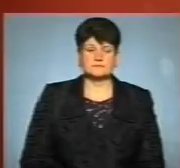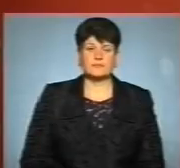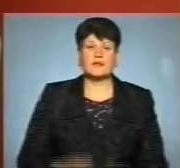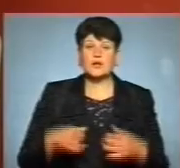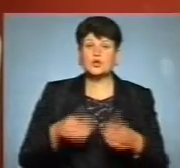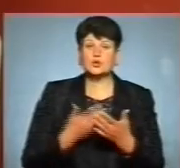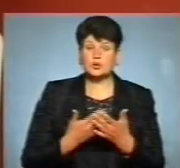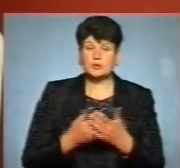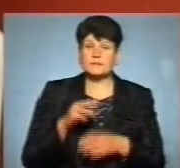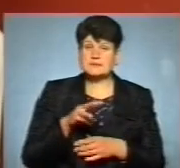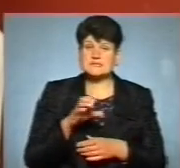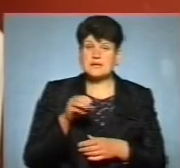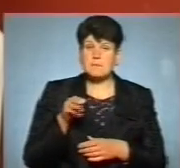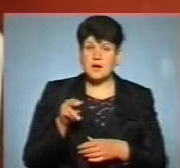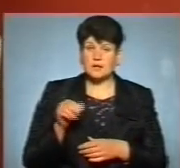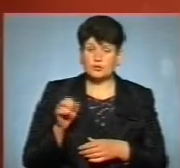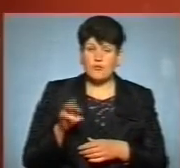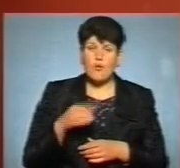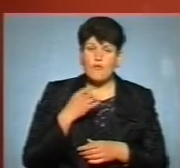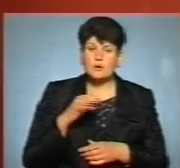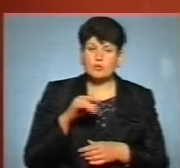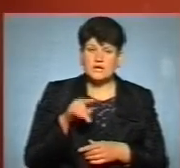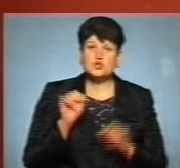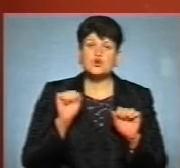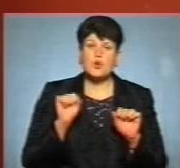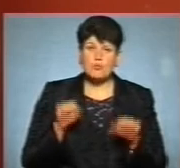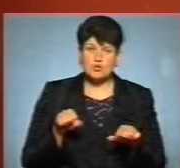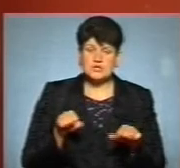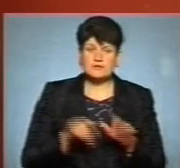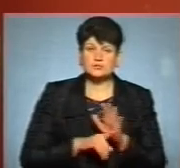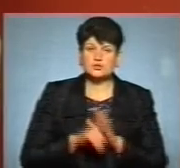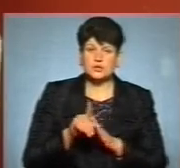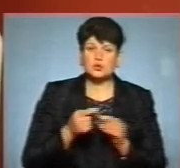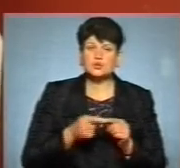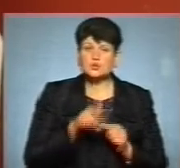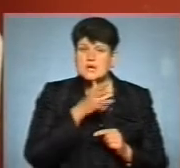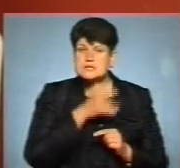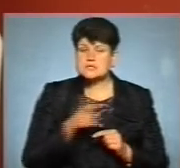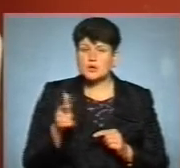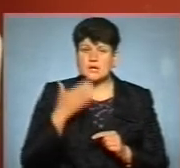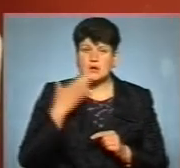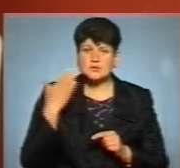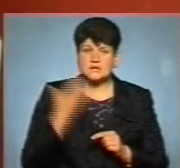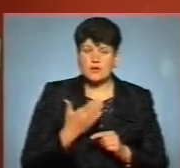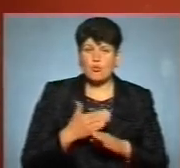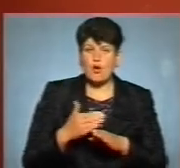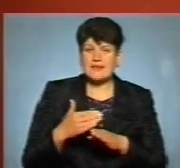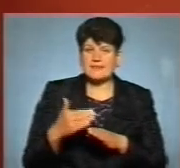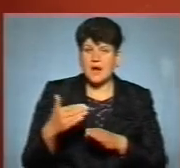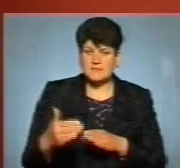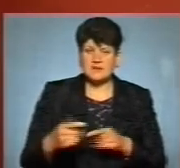Тобто Максим Степанов говорить про те, що взагалі можливий старт такого сезону на останньому етапі виходу